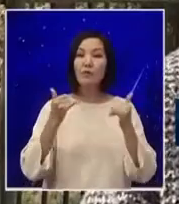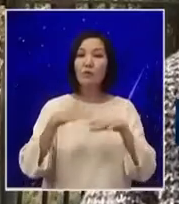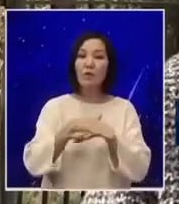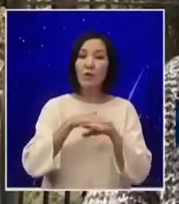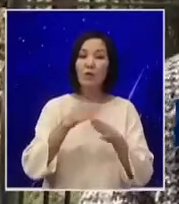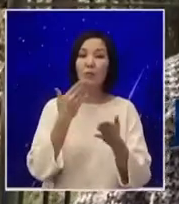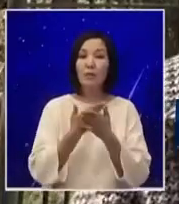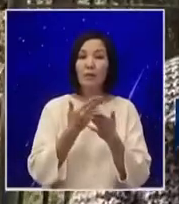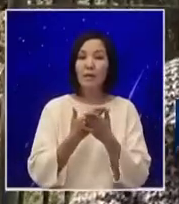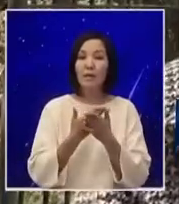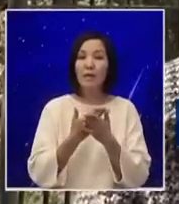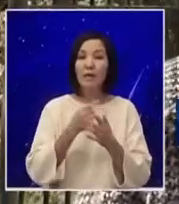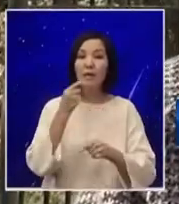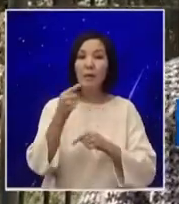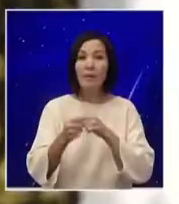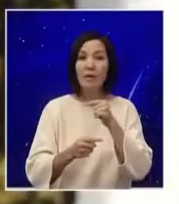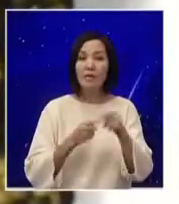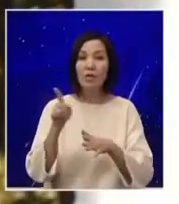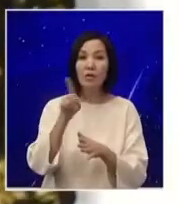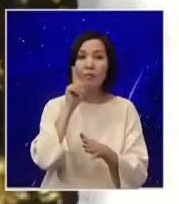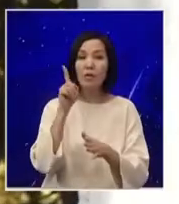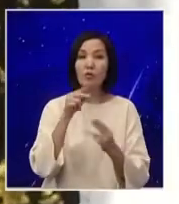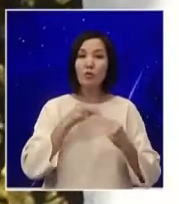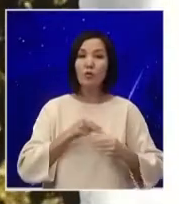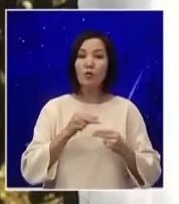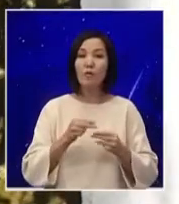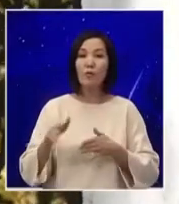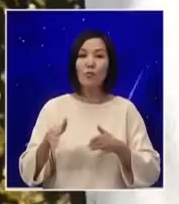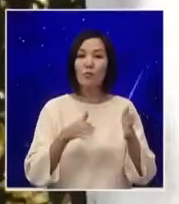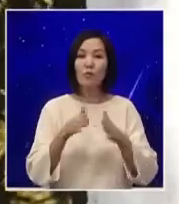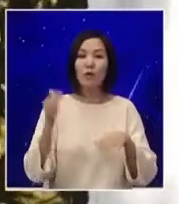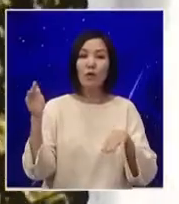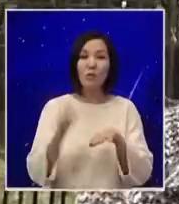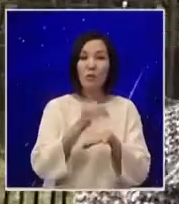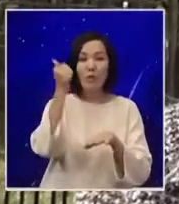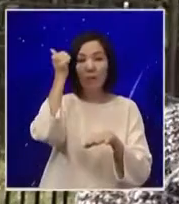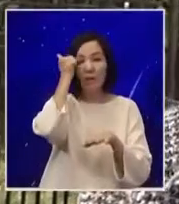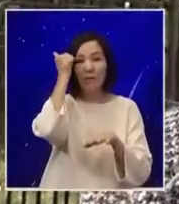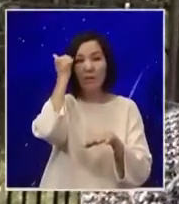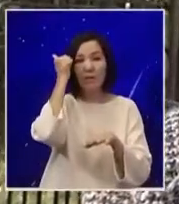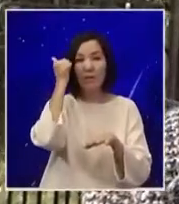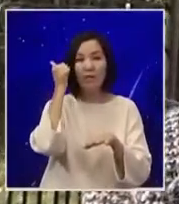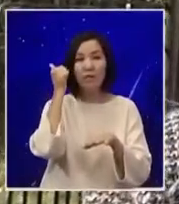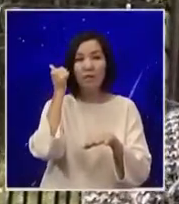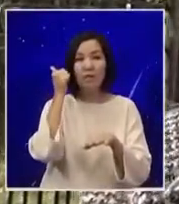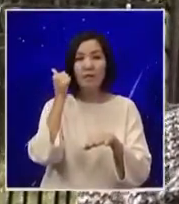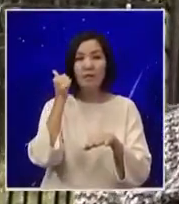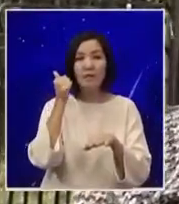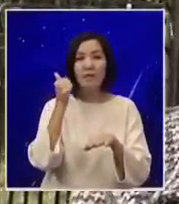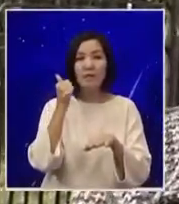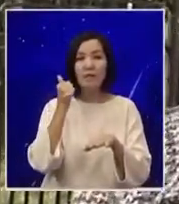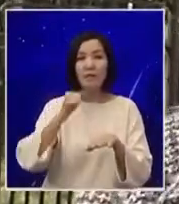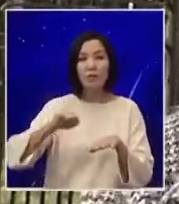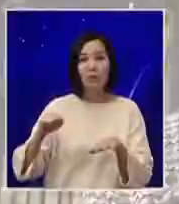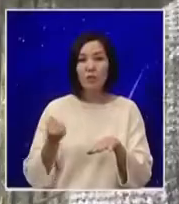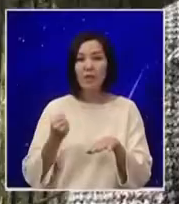пример для подрастающего поколения трудовой путь останется в добрые память и его соратников